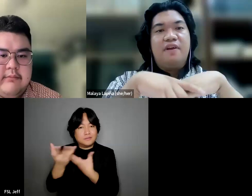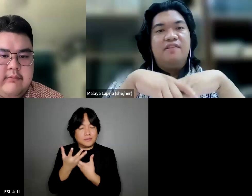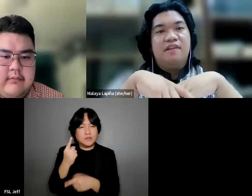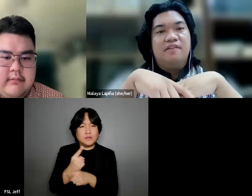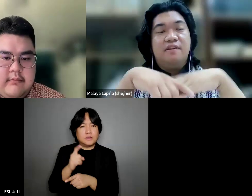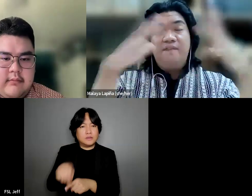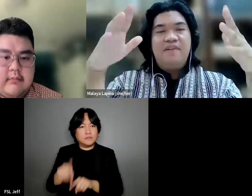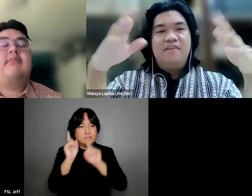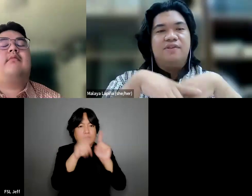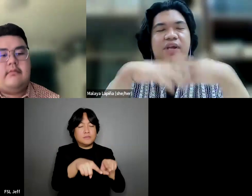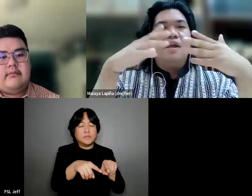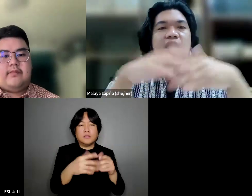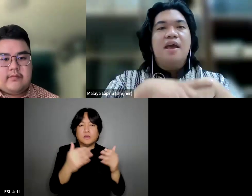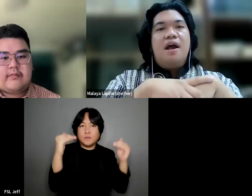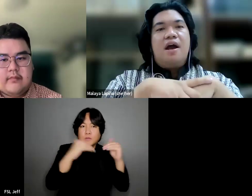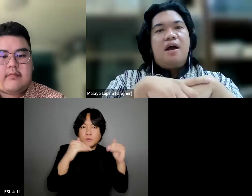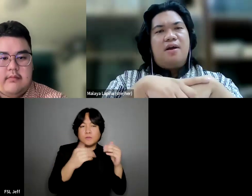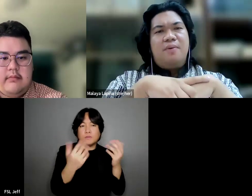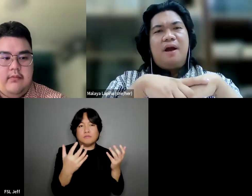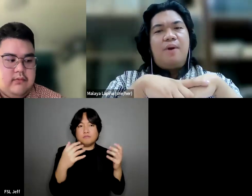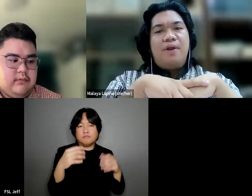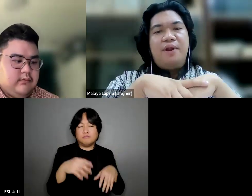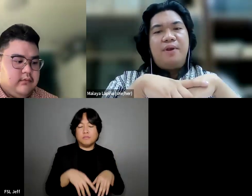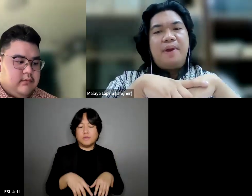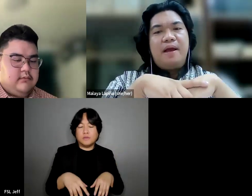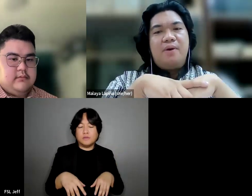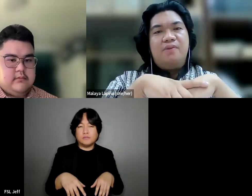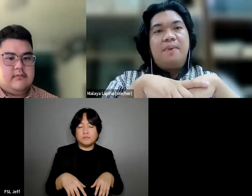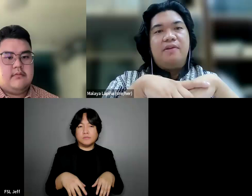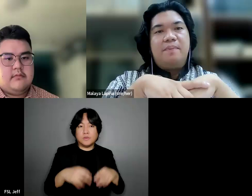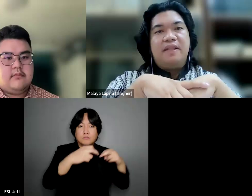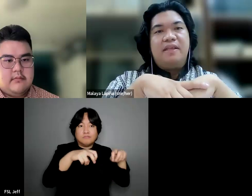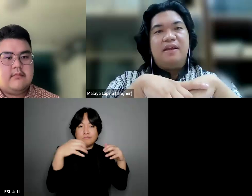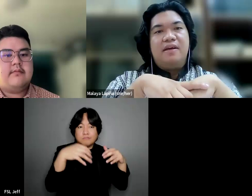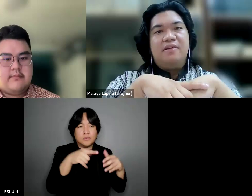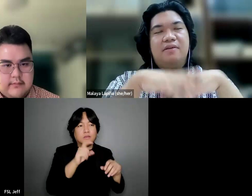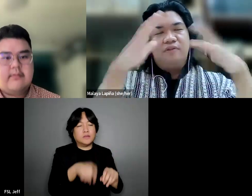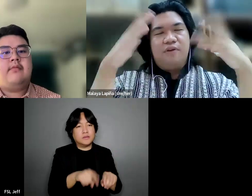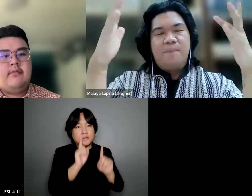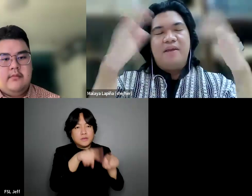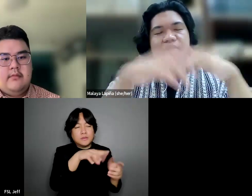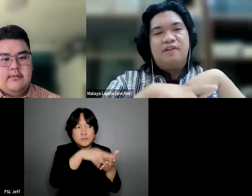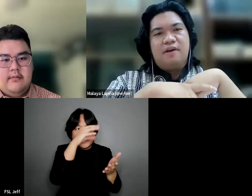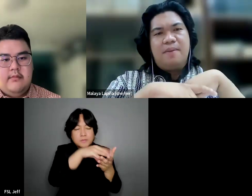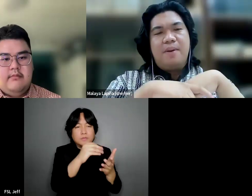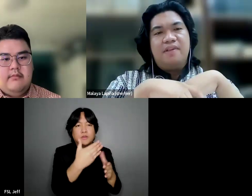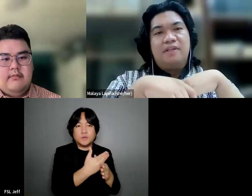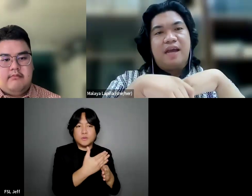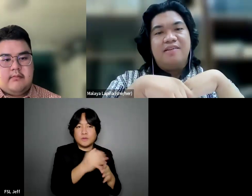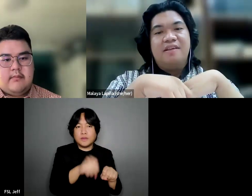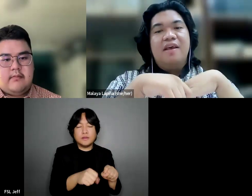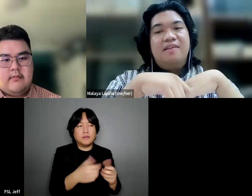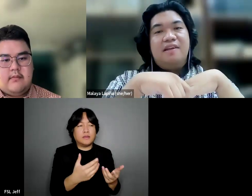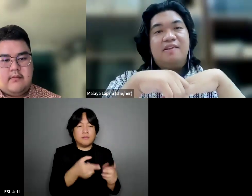attend conferences no, sharing kung ano na yung mga usapin no, sa pagdating ng usapin no, sa halimbawa